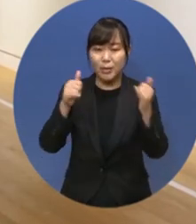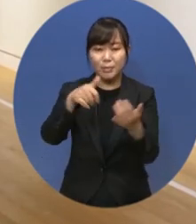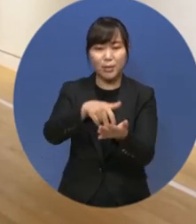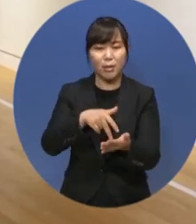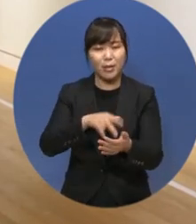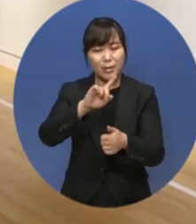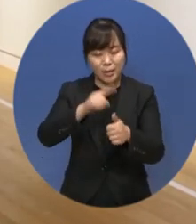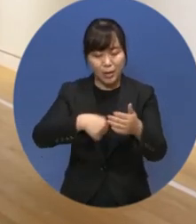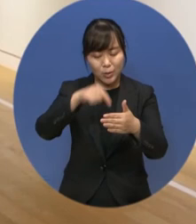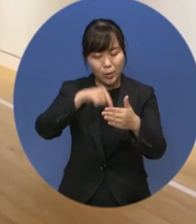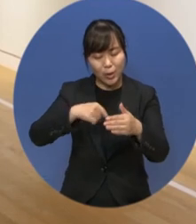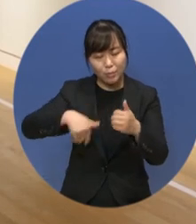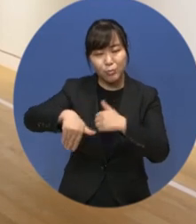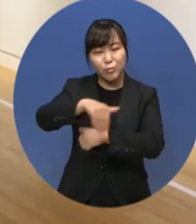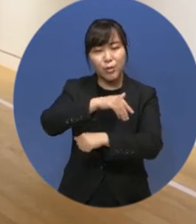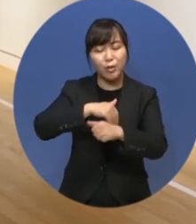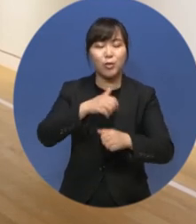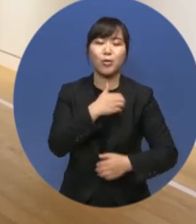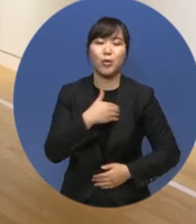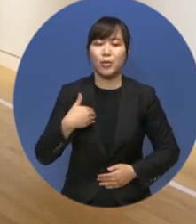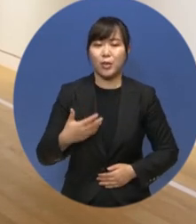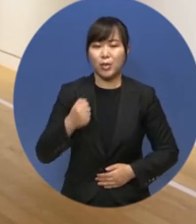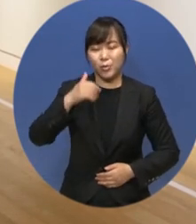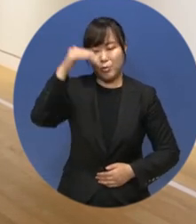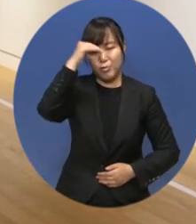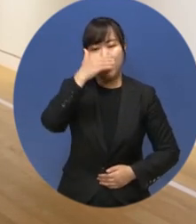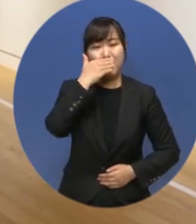관람객들에게 자연 속의 풍경을 여유 있게